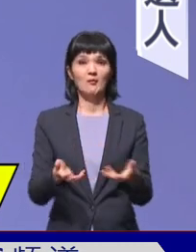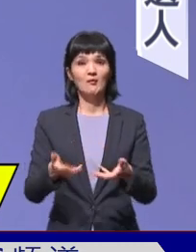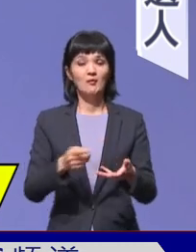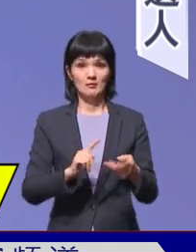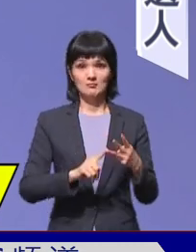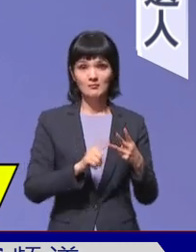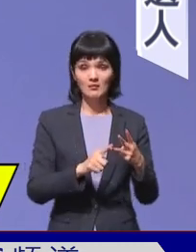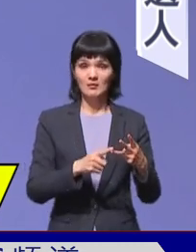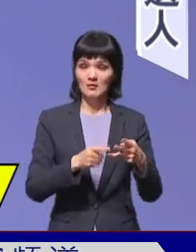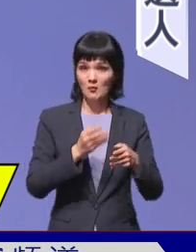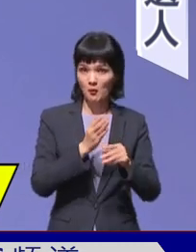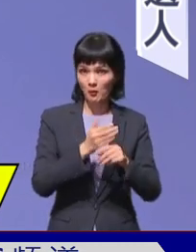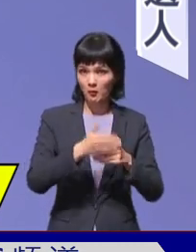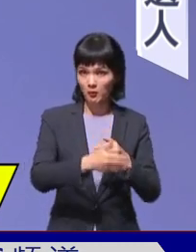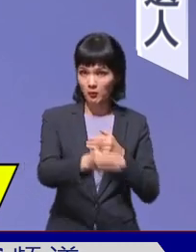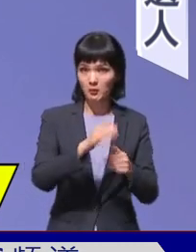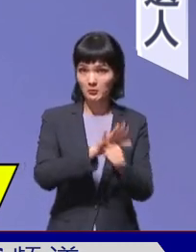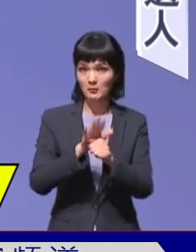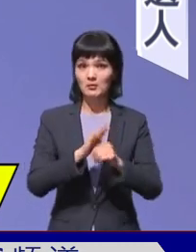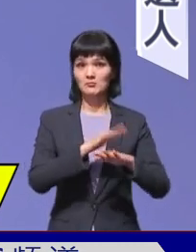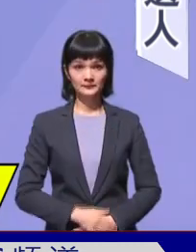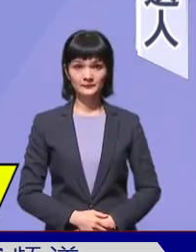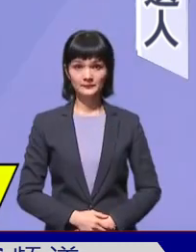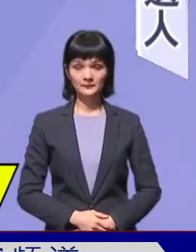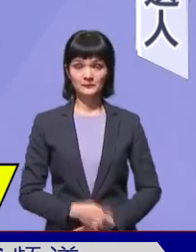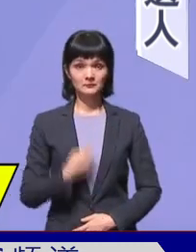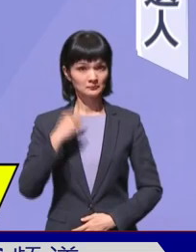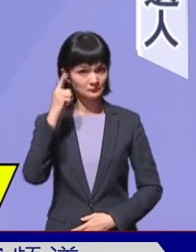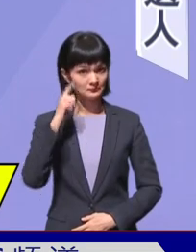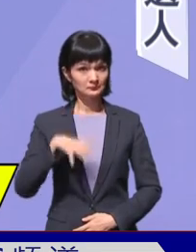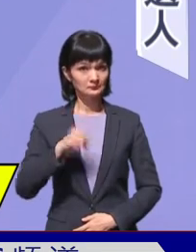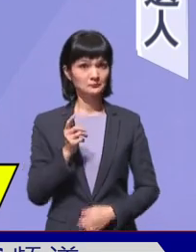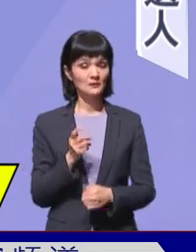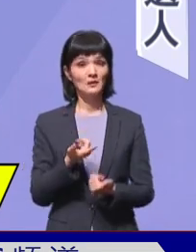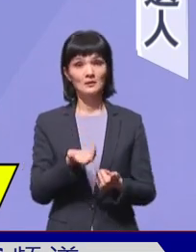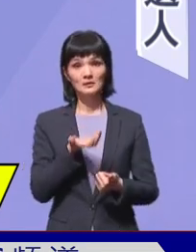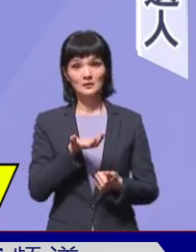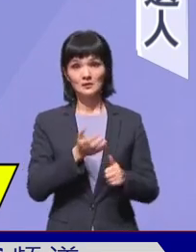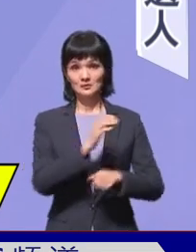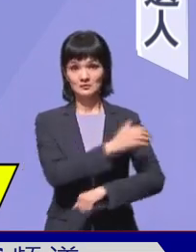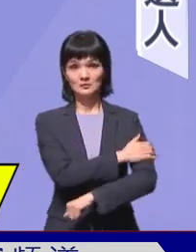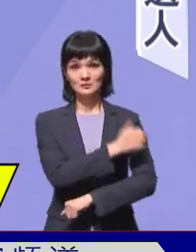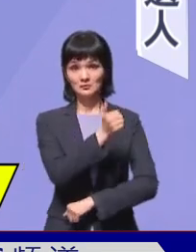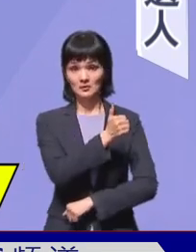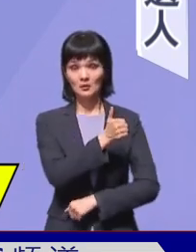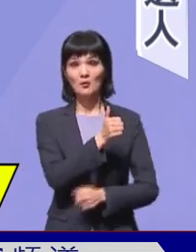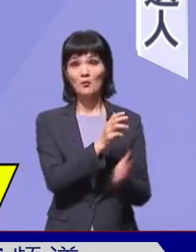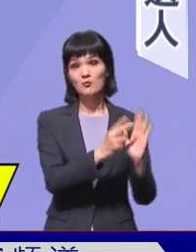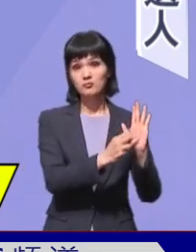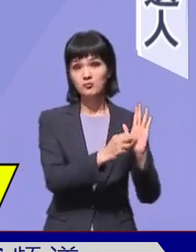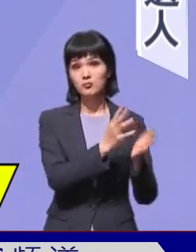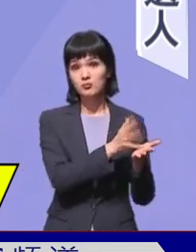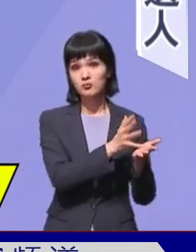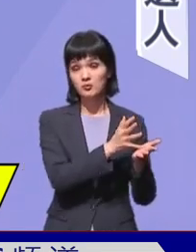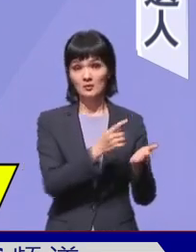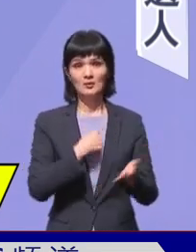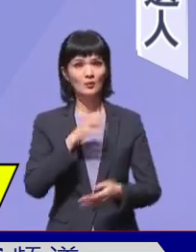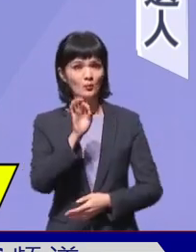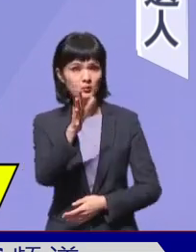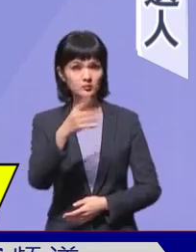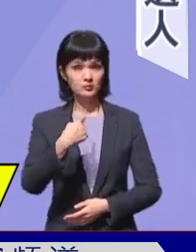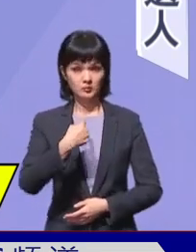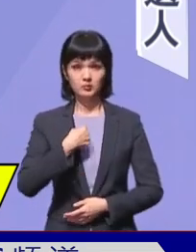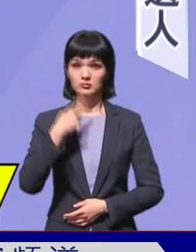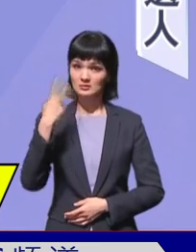台北市民的公共安全，并没有任何的问题。 我要先针对陈忠先生在申论的时候又说为什么，我又在